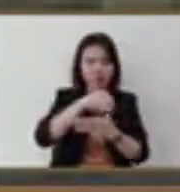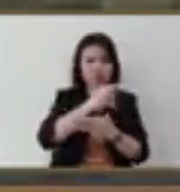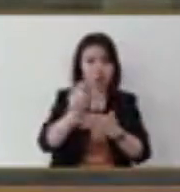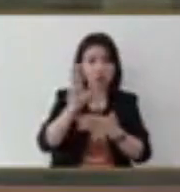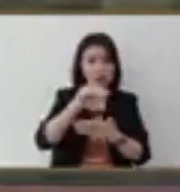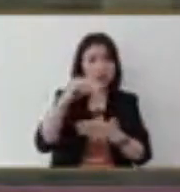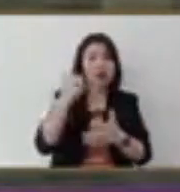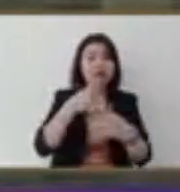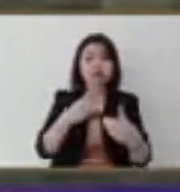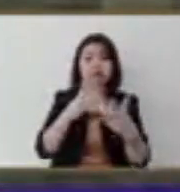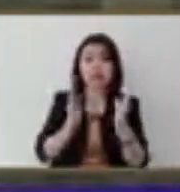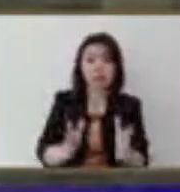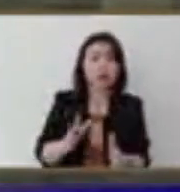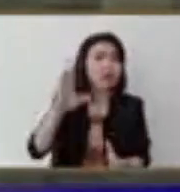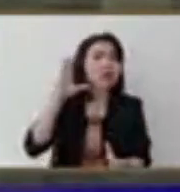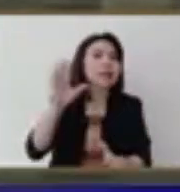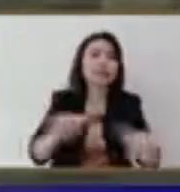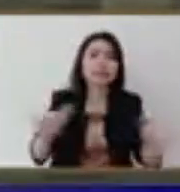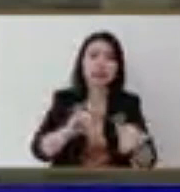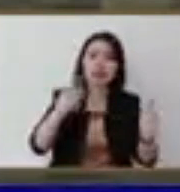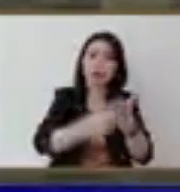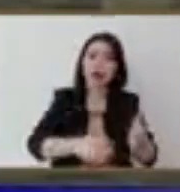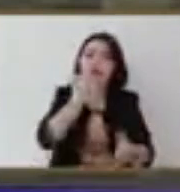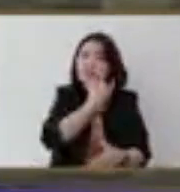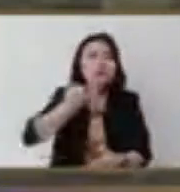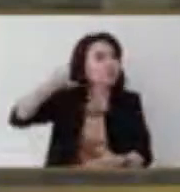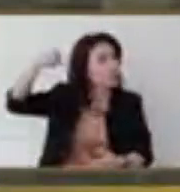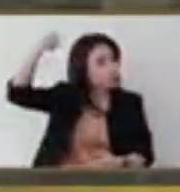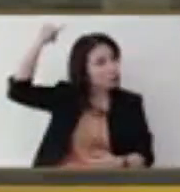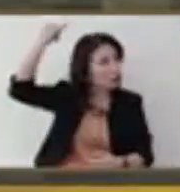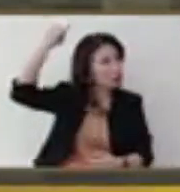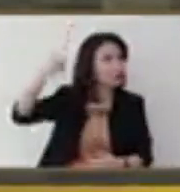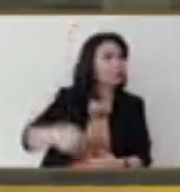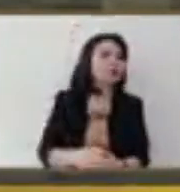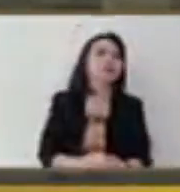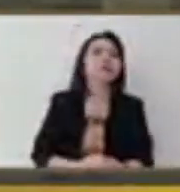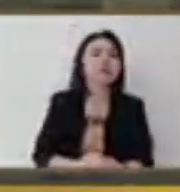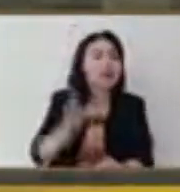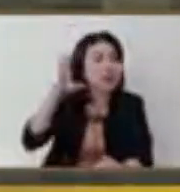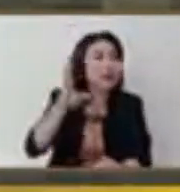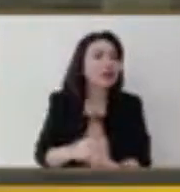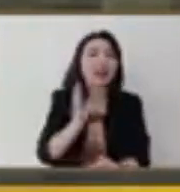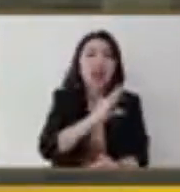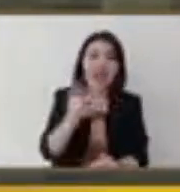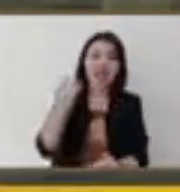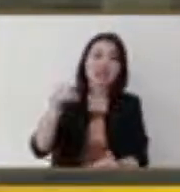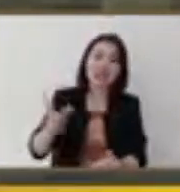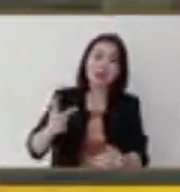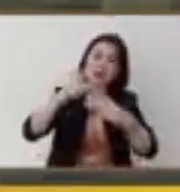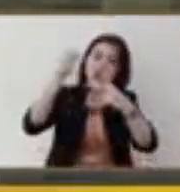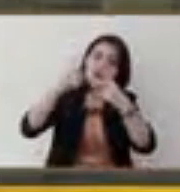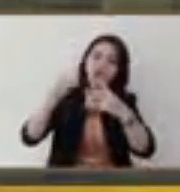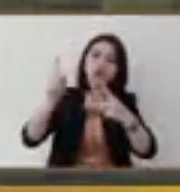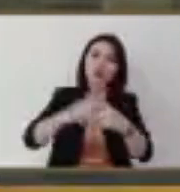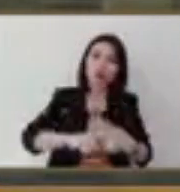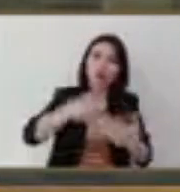si Judas ay nanatiling unsaved? At pinili niyang i-betray, ibenta ang Panginoong